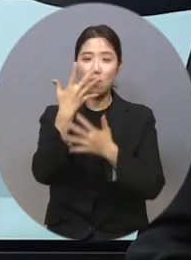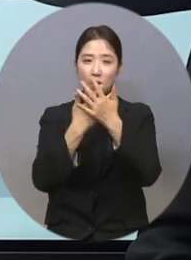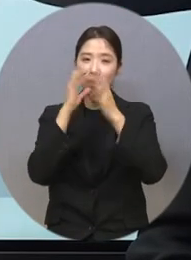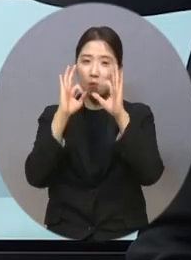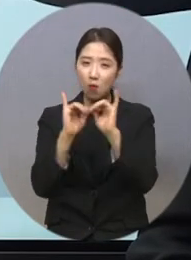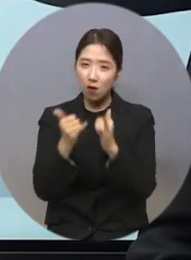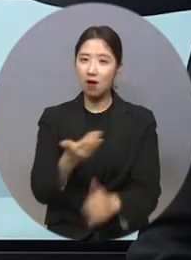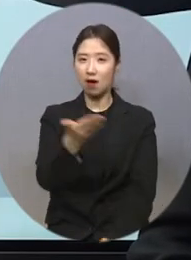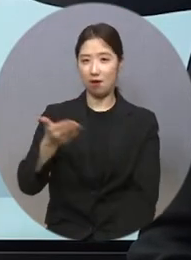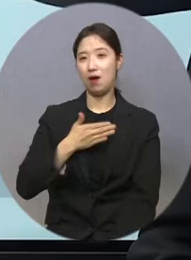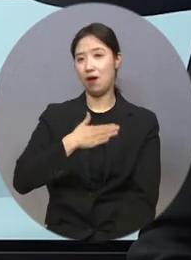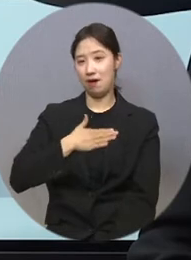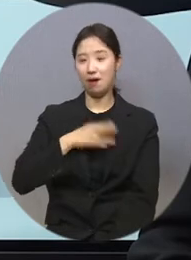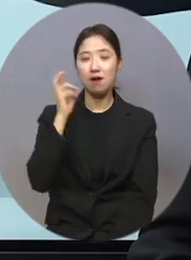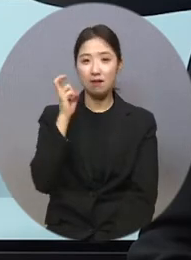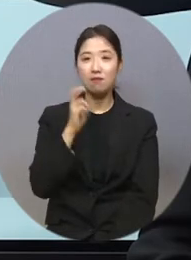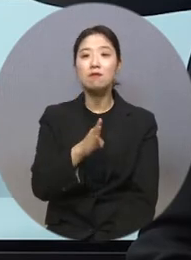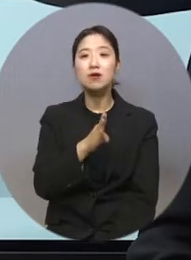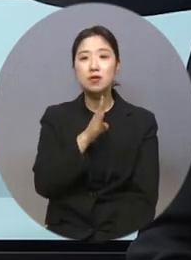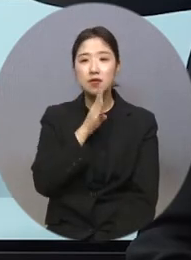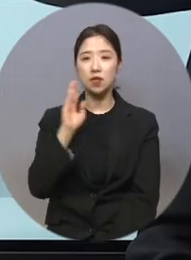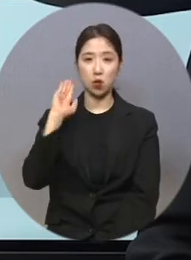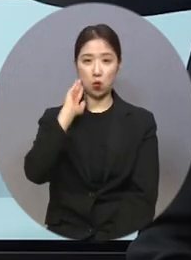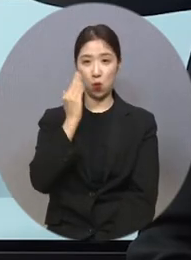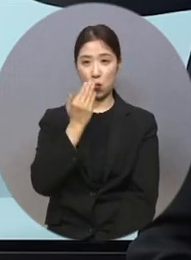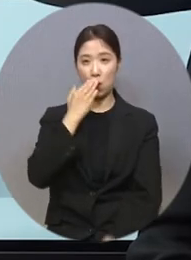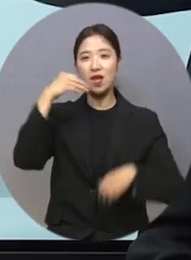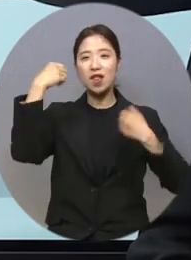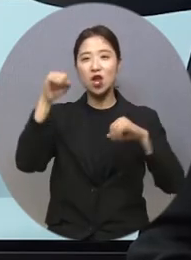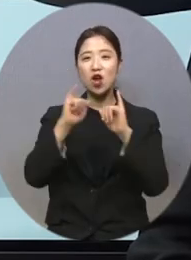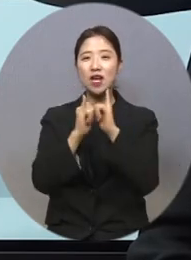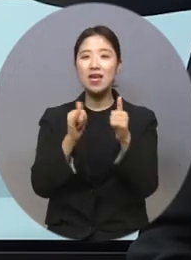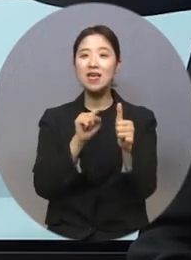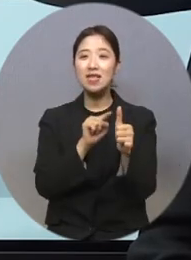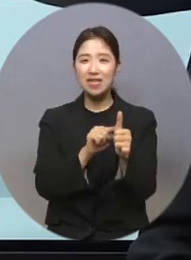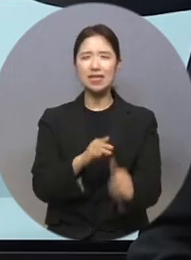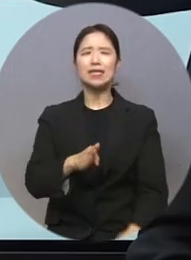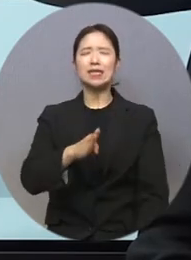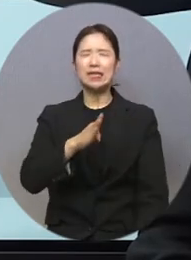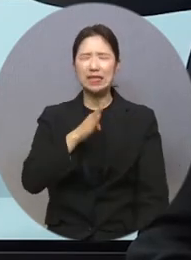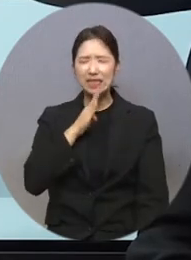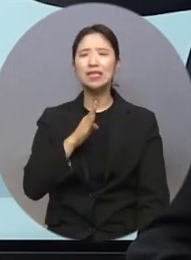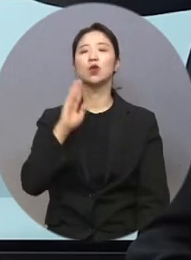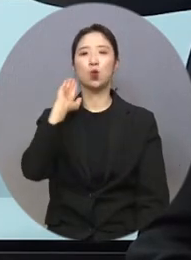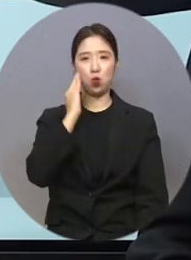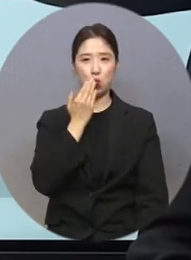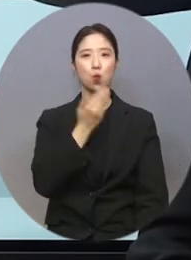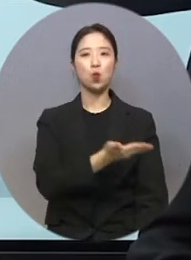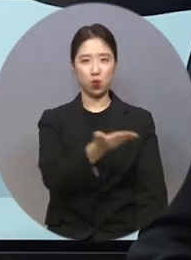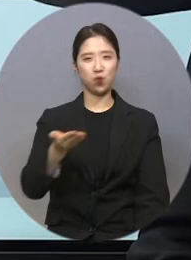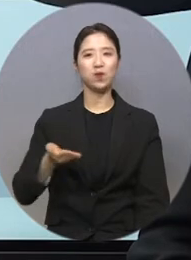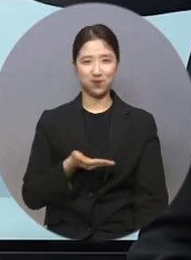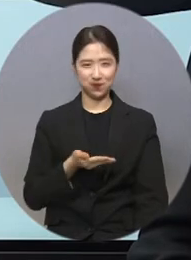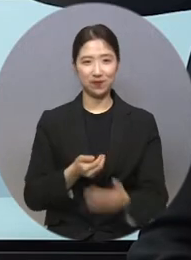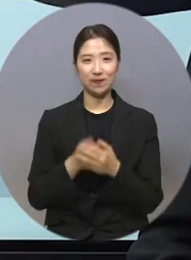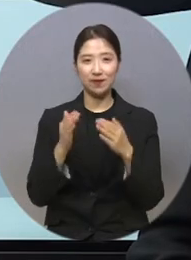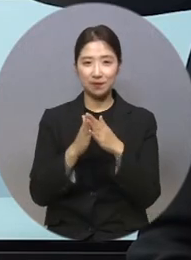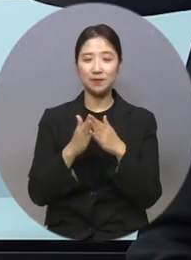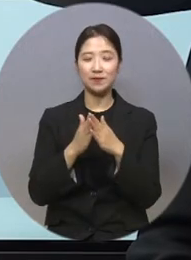분들은 아시겠지만 실제 이 농인 연기를 한 배우분들이 실제 청각장애인 분들이셨습니다.